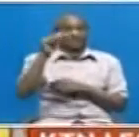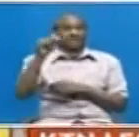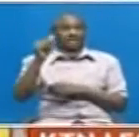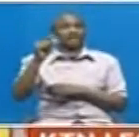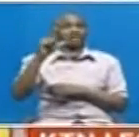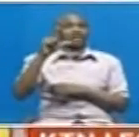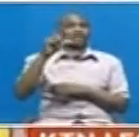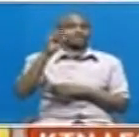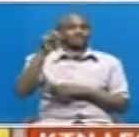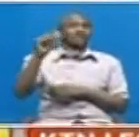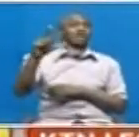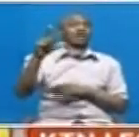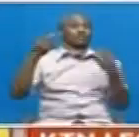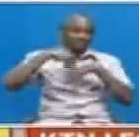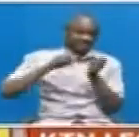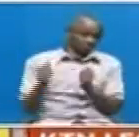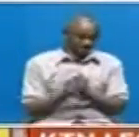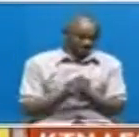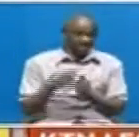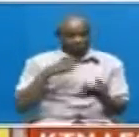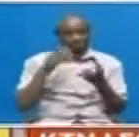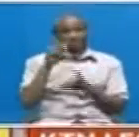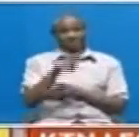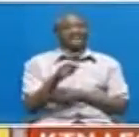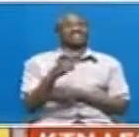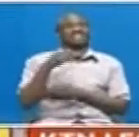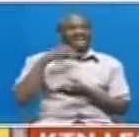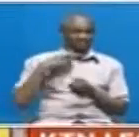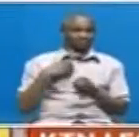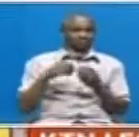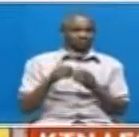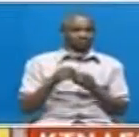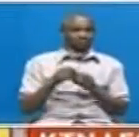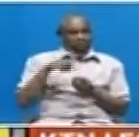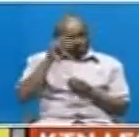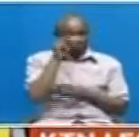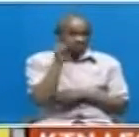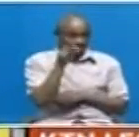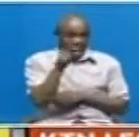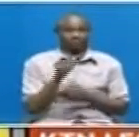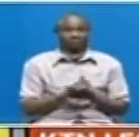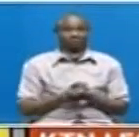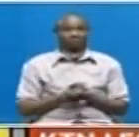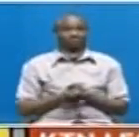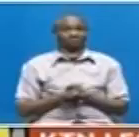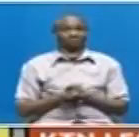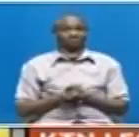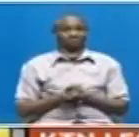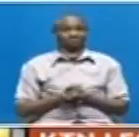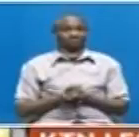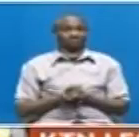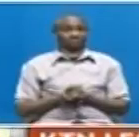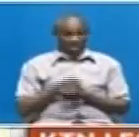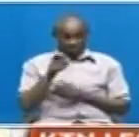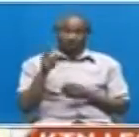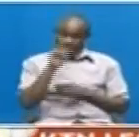Hiyo zote tuna mix pamoja, alafu inatoka ink yake ya dubat. Sisi tunaikanga dubat, unaona? Ndio